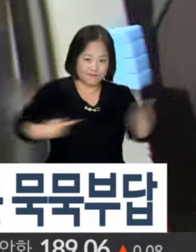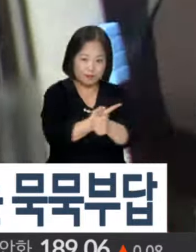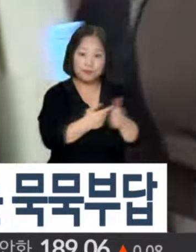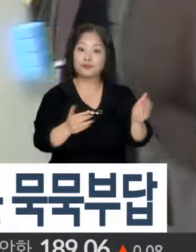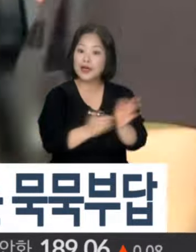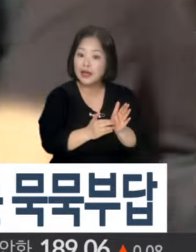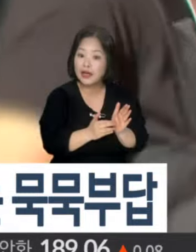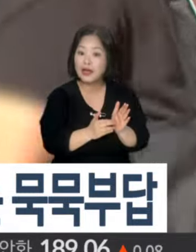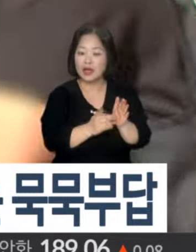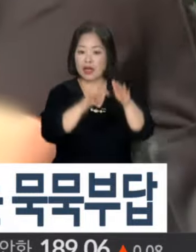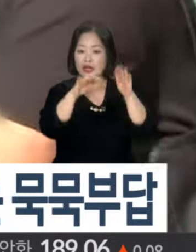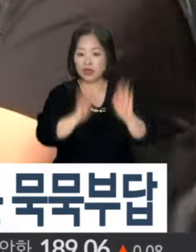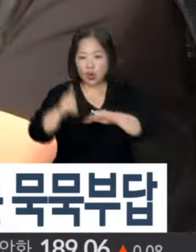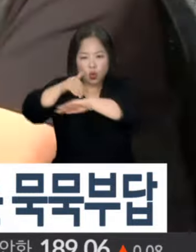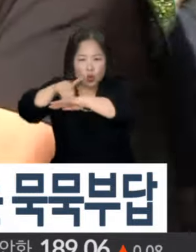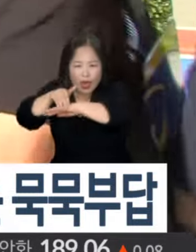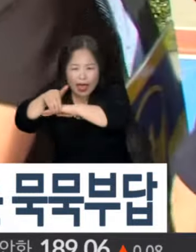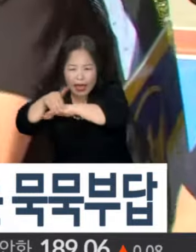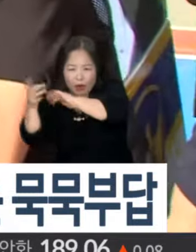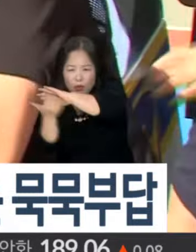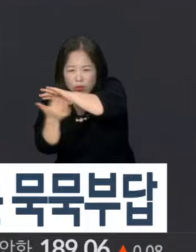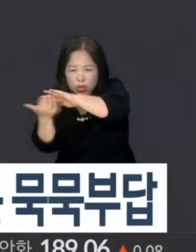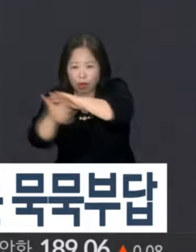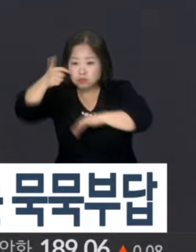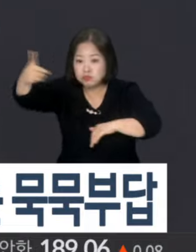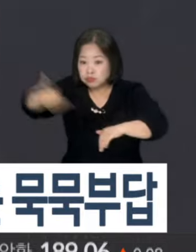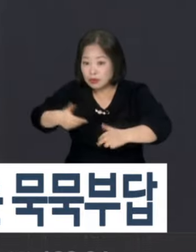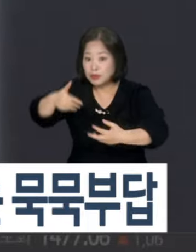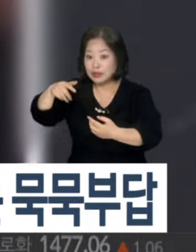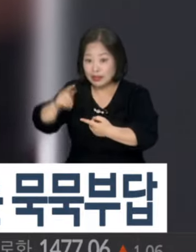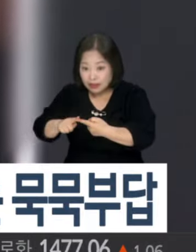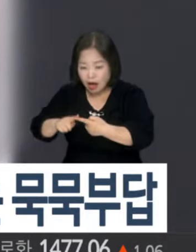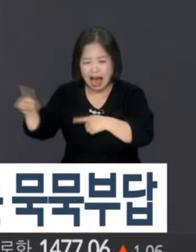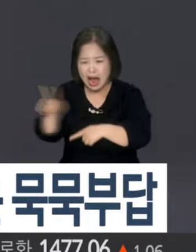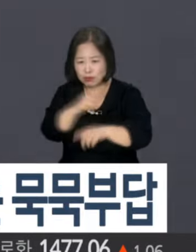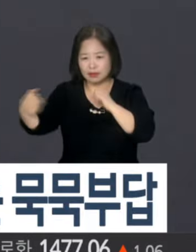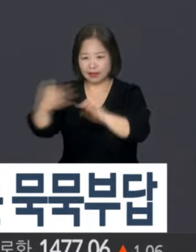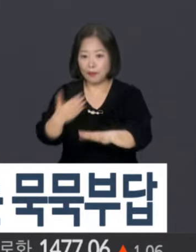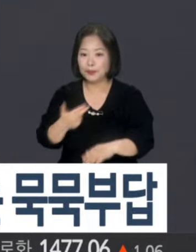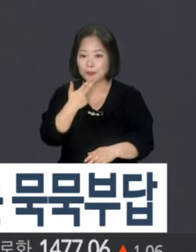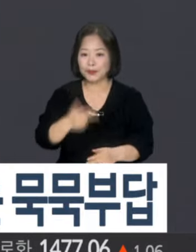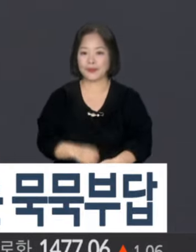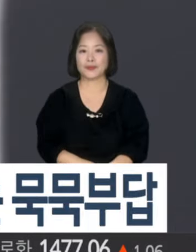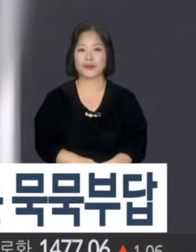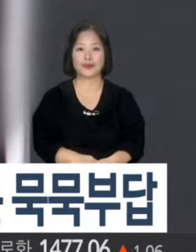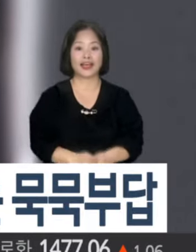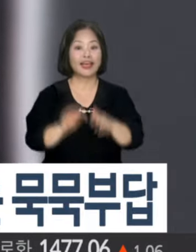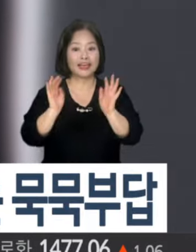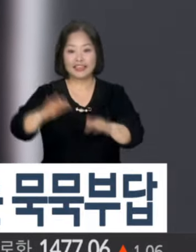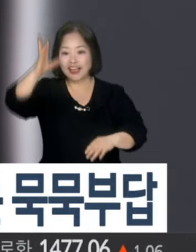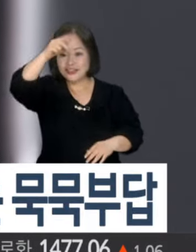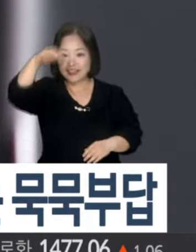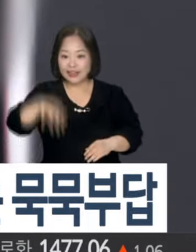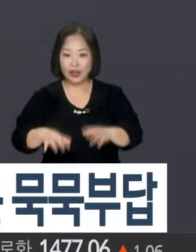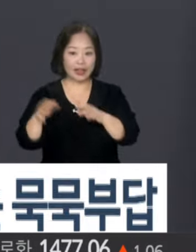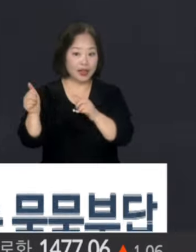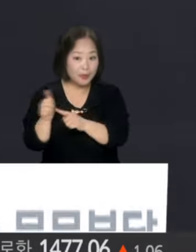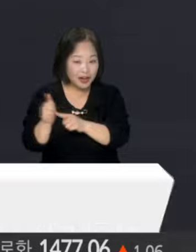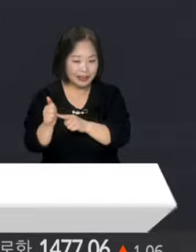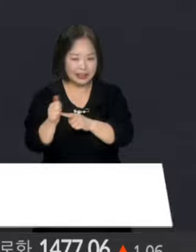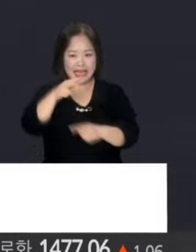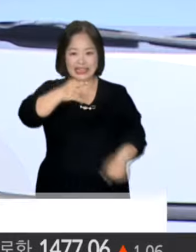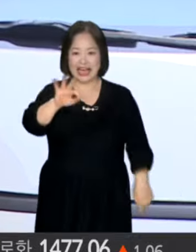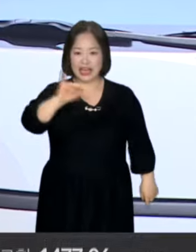받습니다 범행 계획과 의도 등을 묻는 취재진의 질문에는 아무런 답을 하지 않았습니다 경찰은 에이스에 대한